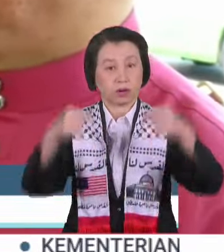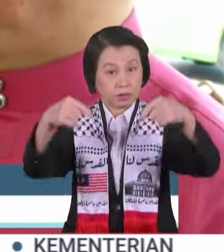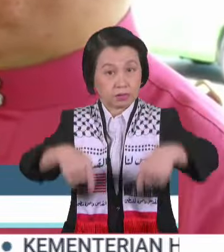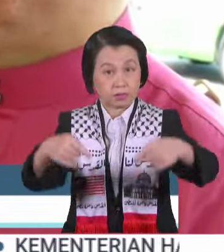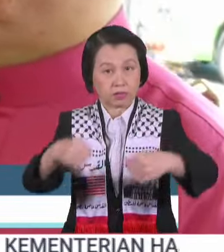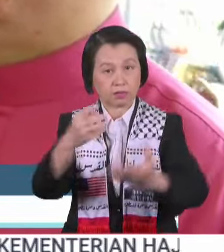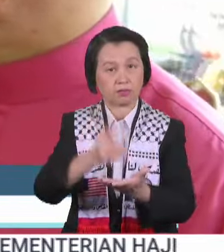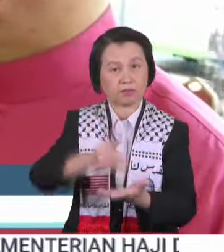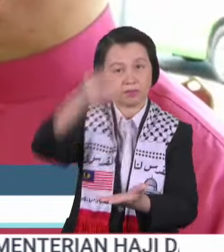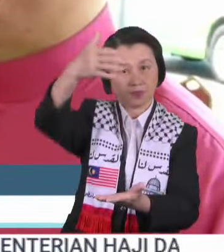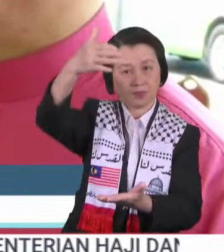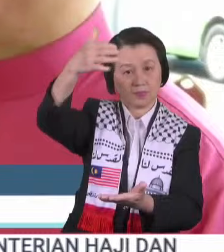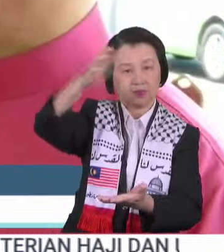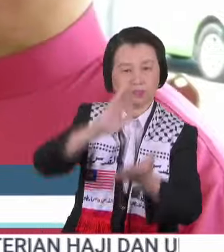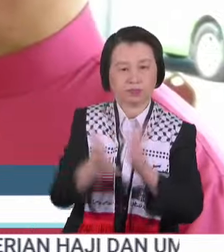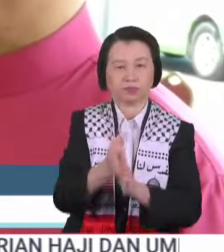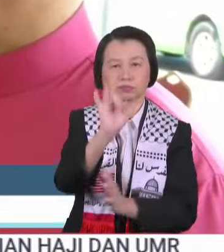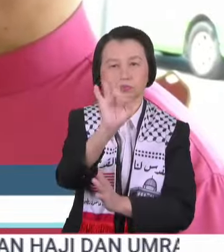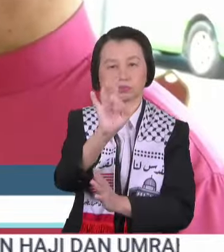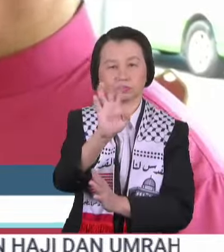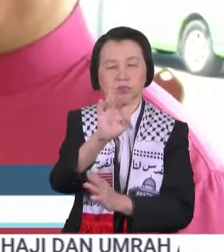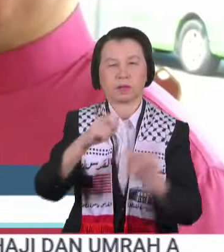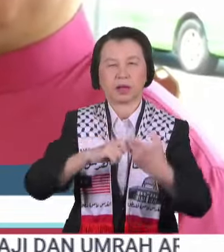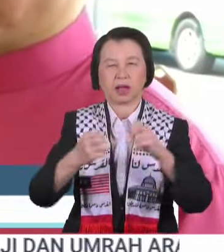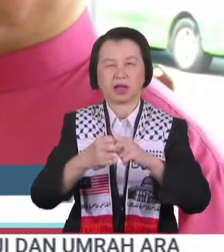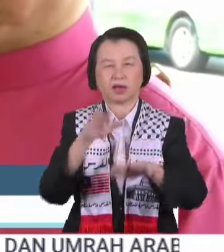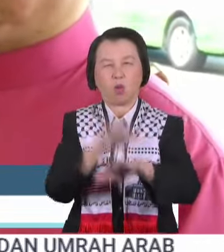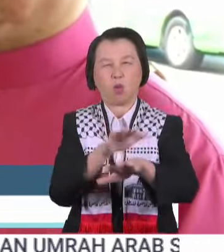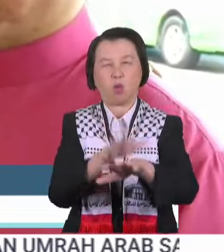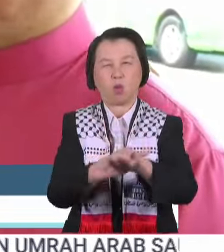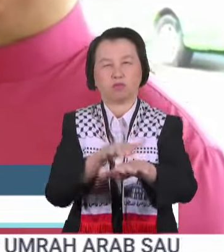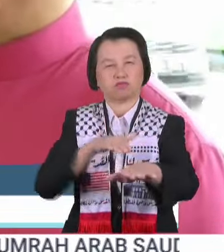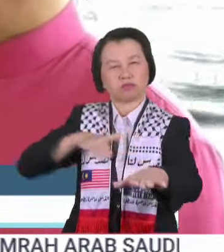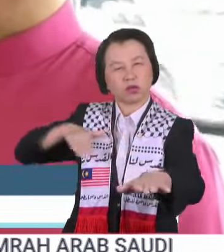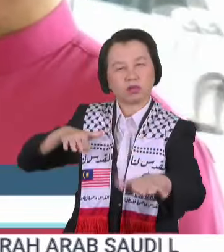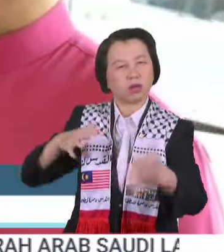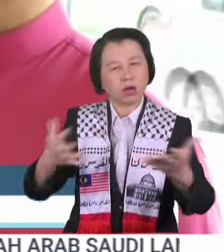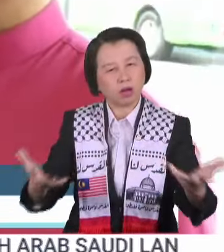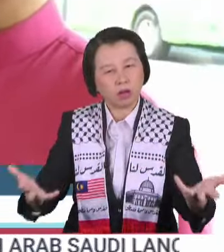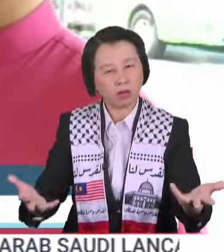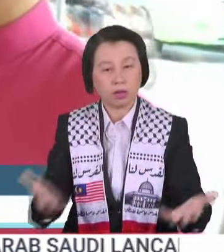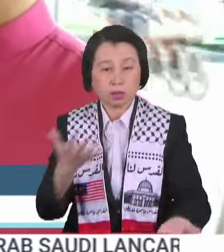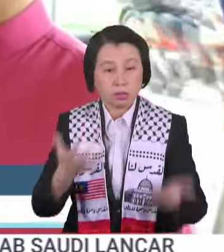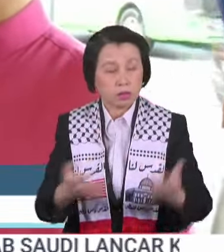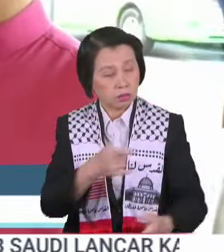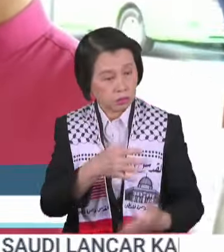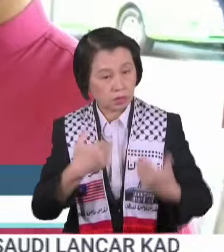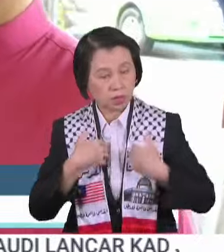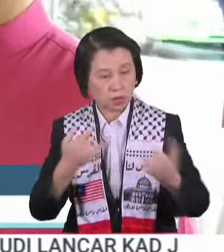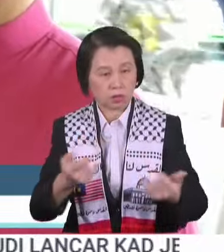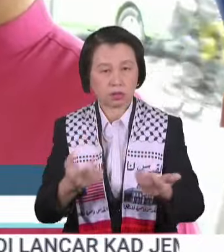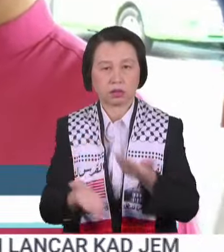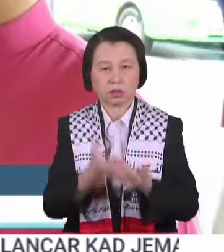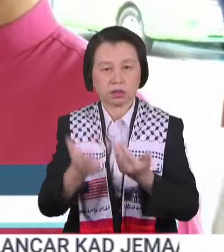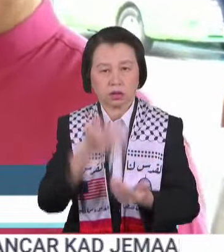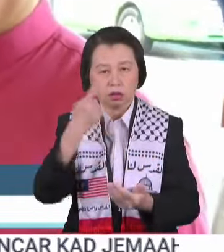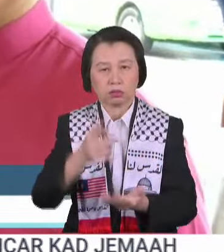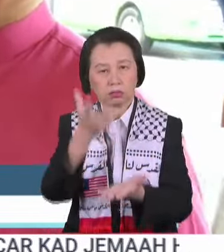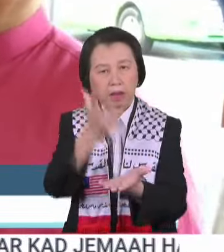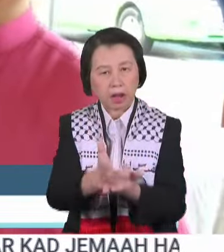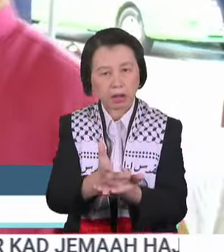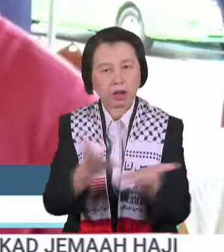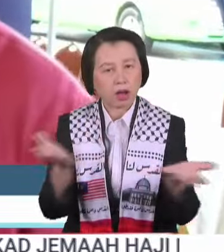yang menjadi satu masalah adalah kesesakan jalan raya. Dan juga orang kata apa, mungkin Jawi ada sediakan tak kemudahan, terutama